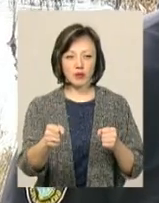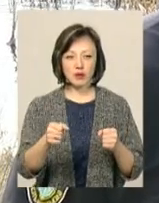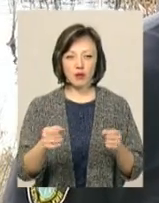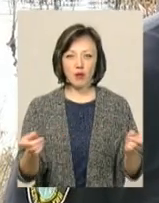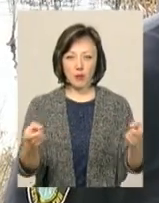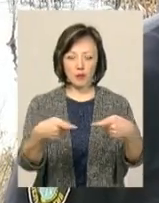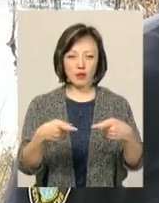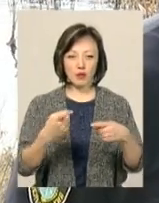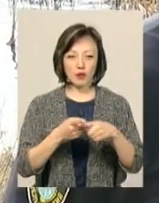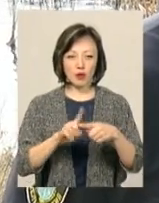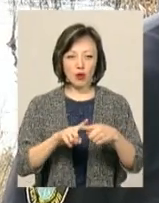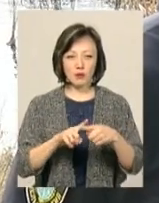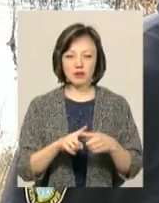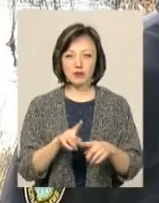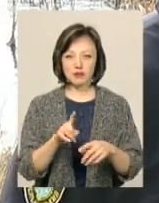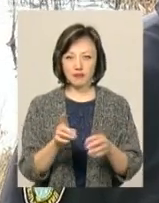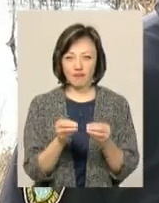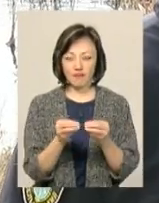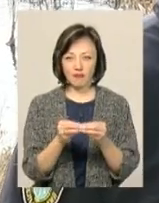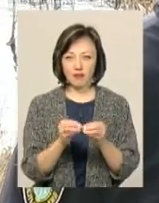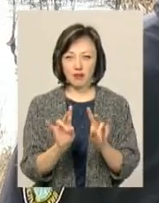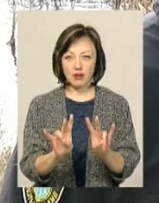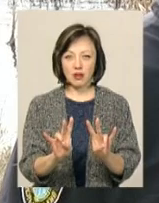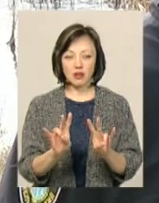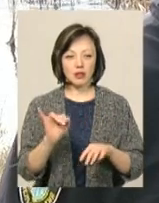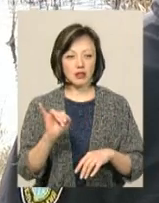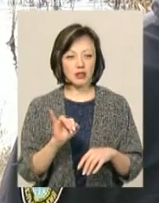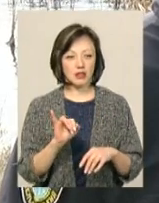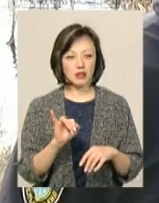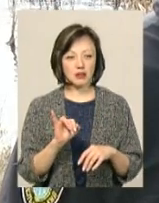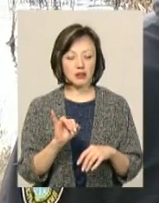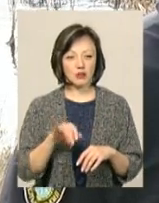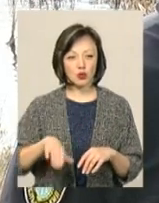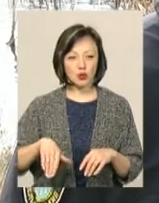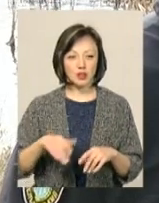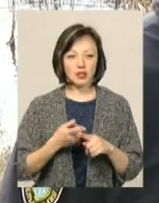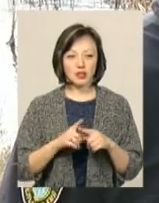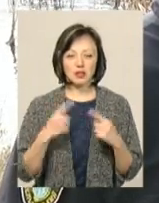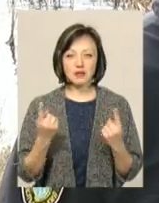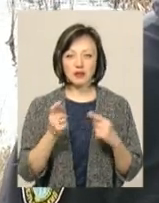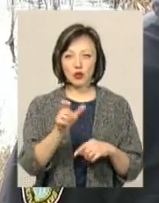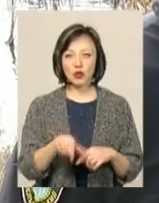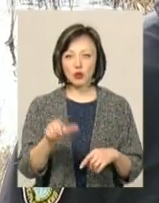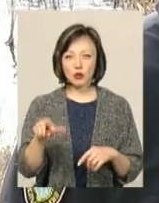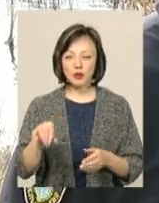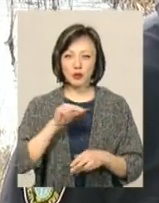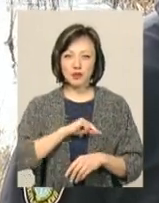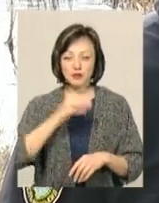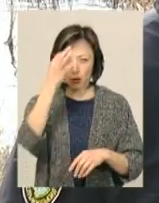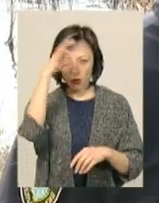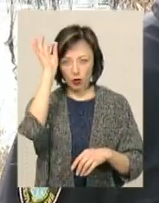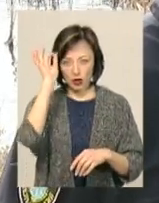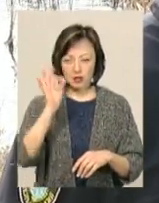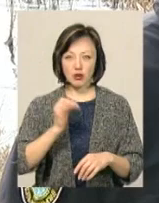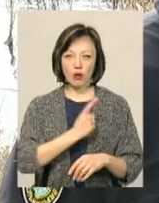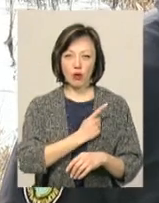ногами, тобто зафіксував його таким чином. І вже тоді цивільні люди і також працівники поліції,